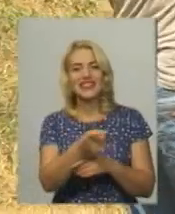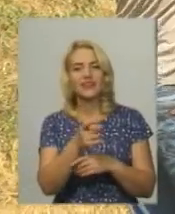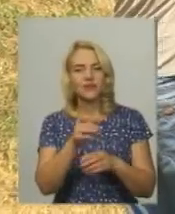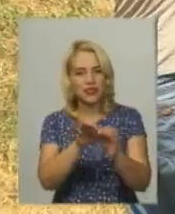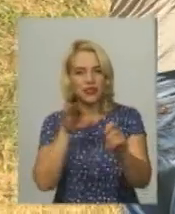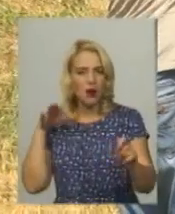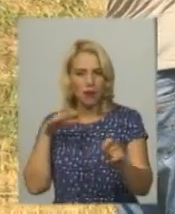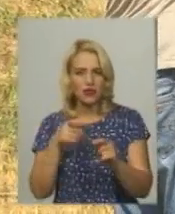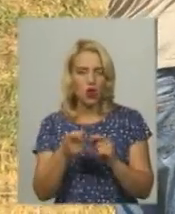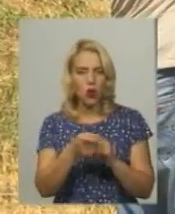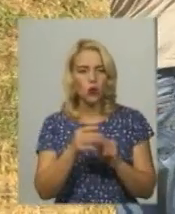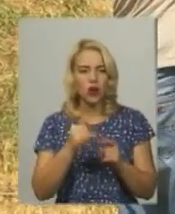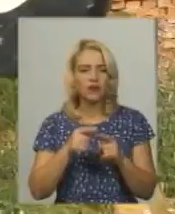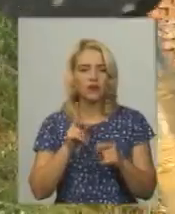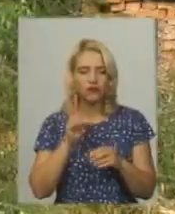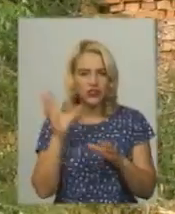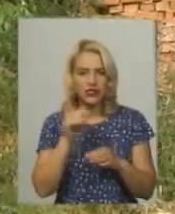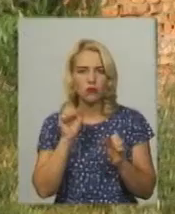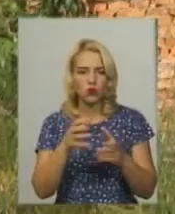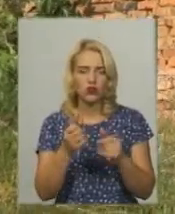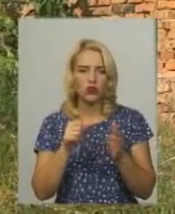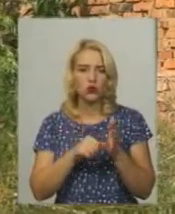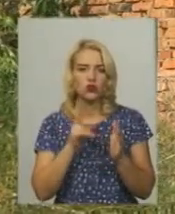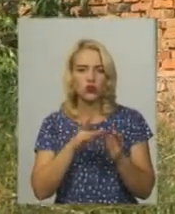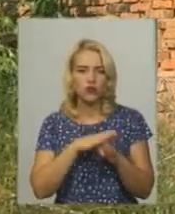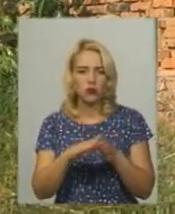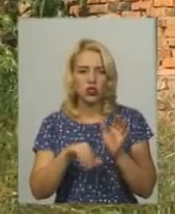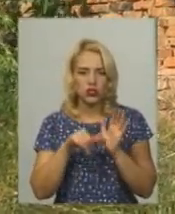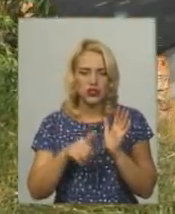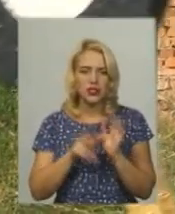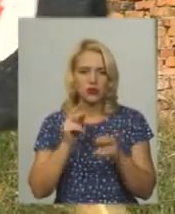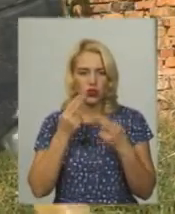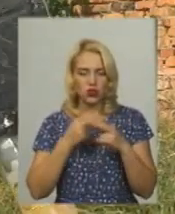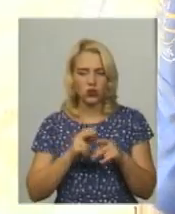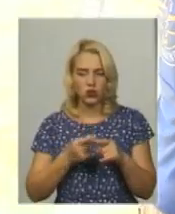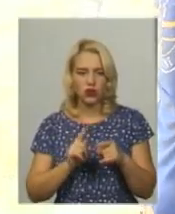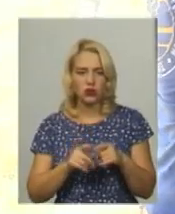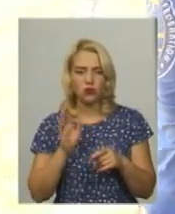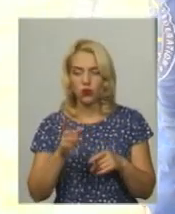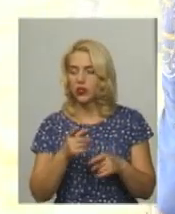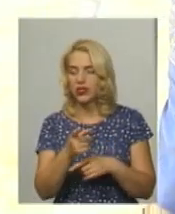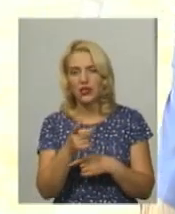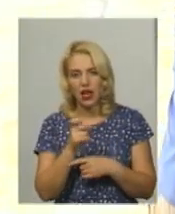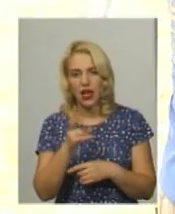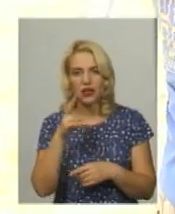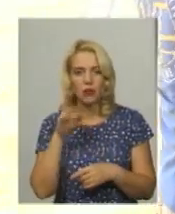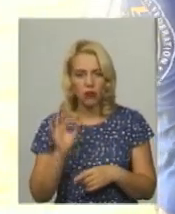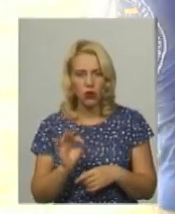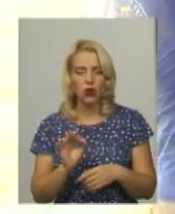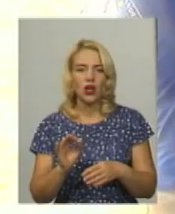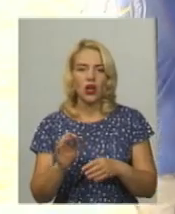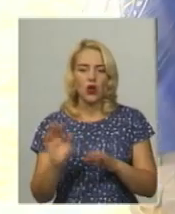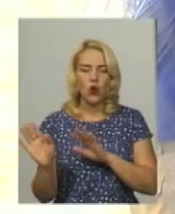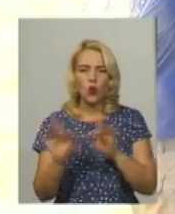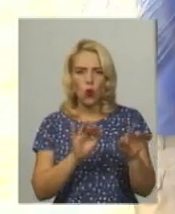у яких можуть взяти участь всі, кому виповнилося 16 та хто пройшов інструктаж. Стрілятимуть в нерухомі мішені та рухомі. Голова федерації Юрій